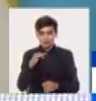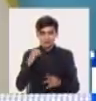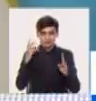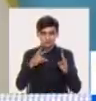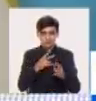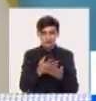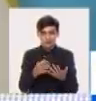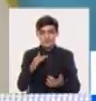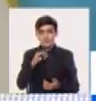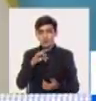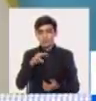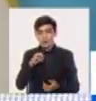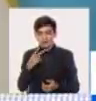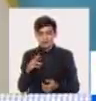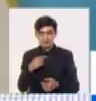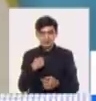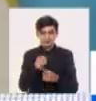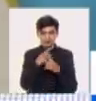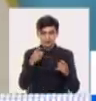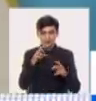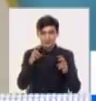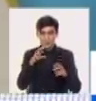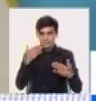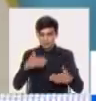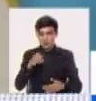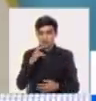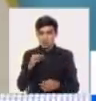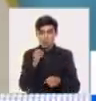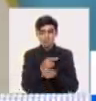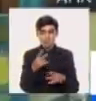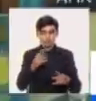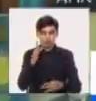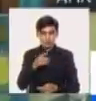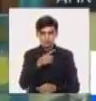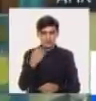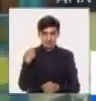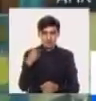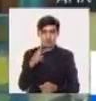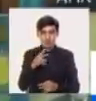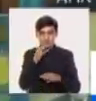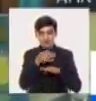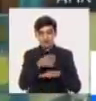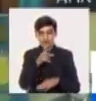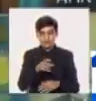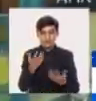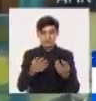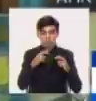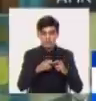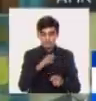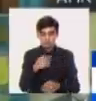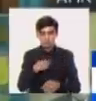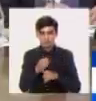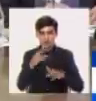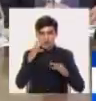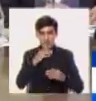СК фармации, я уже высказался на эту тему. Нужно уволить, если есть в этом необходимость, провести следствие. Вот в последнее